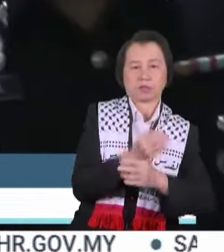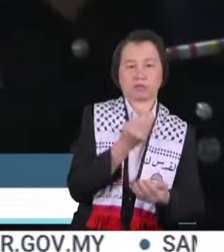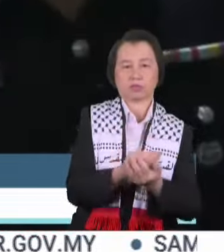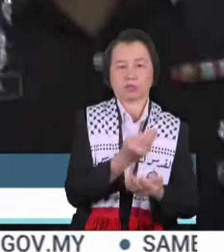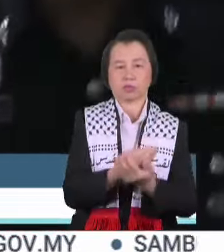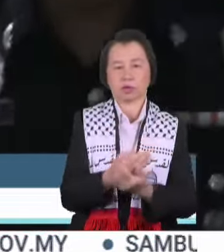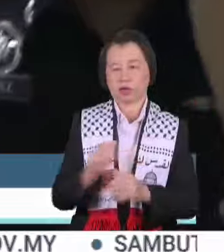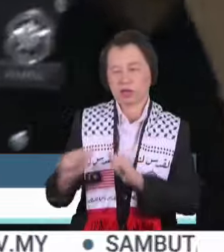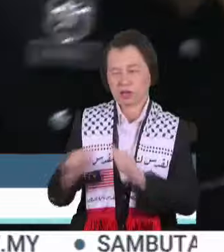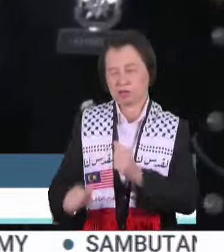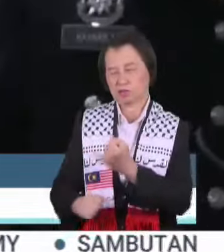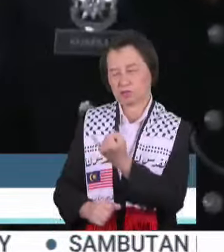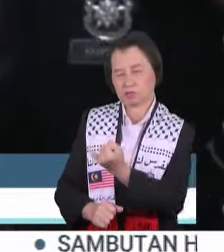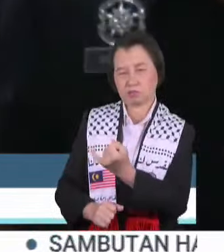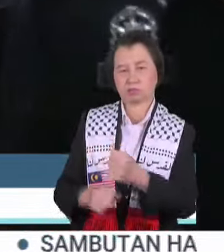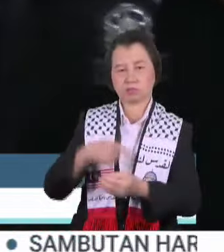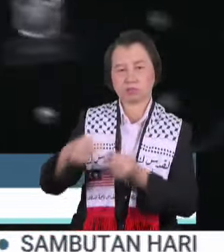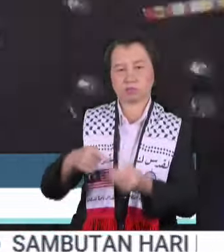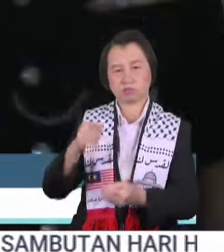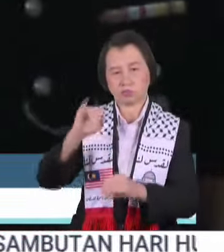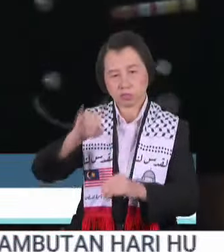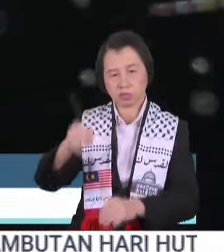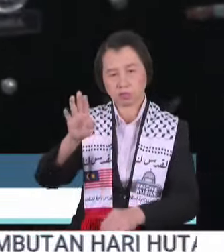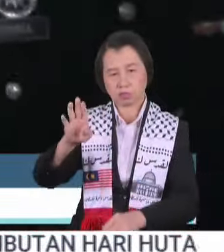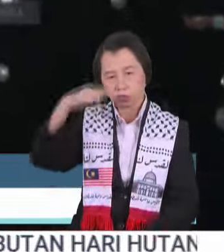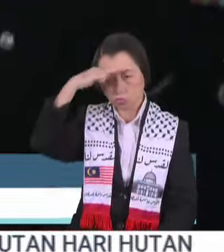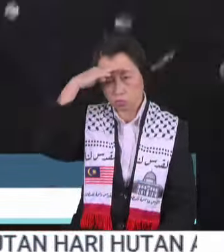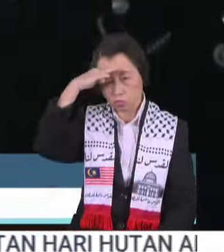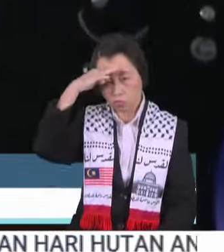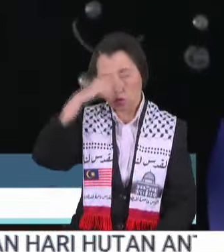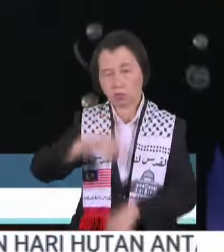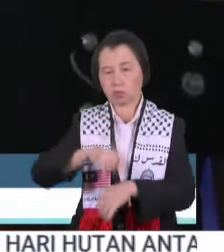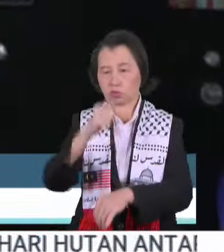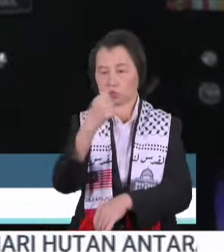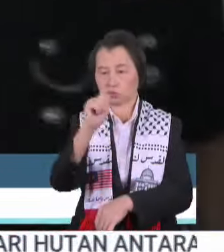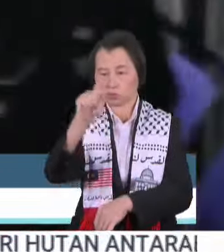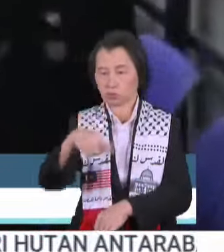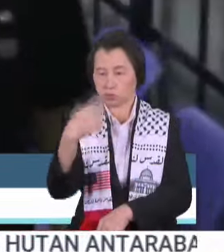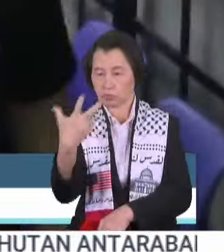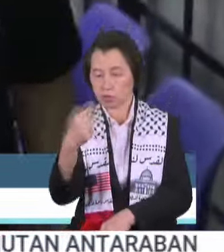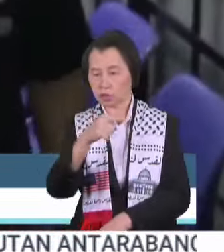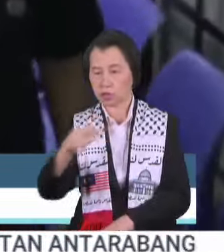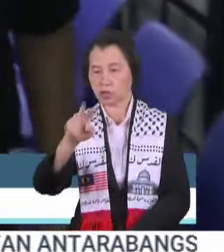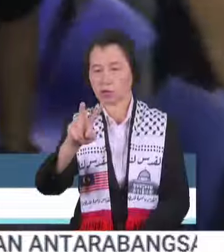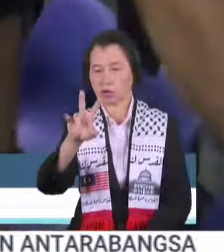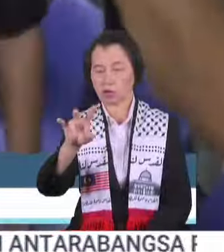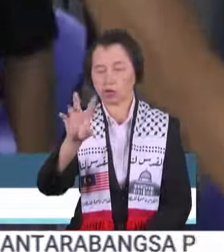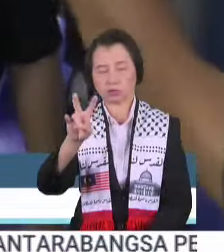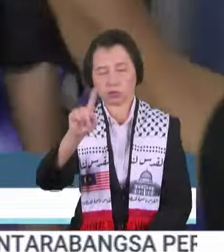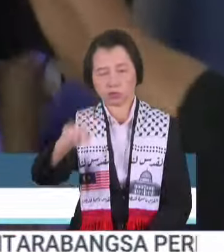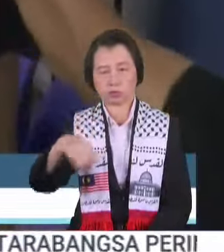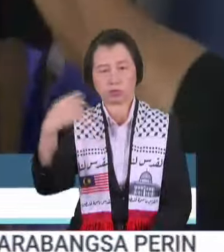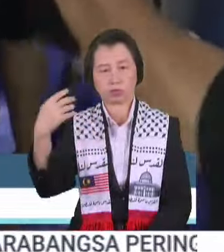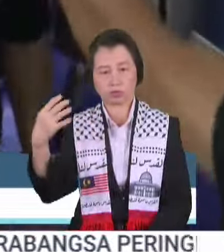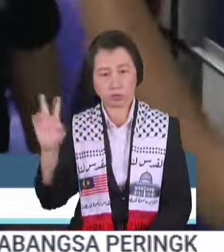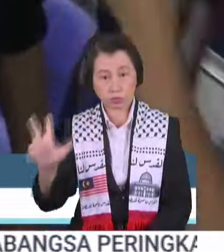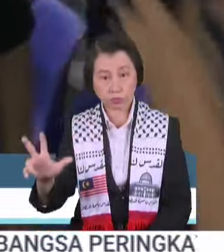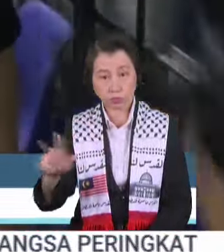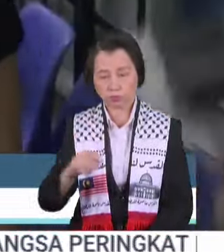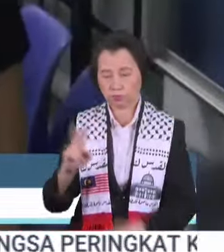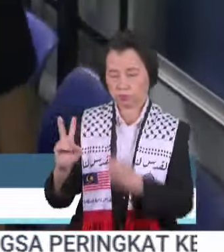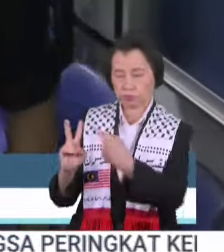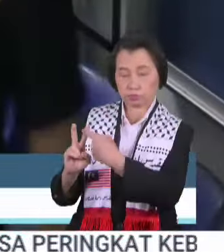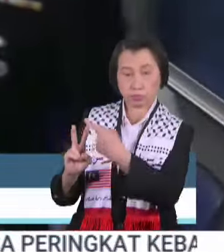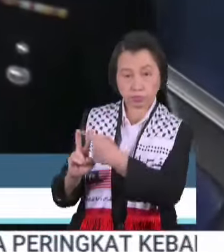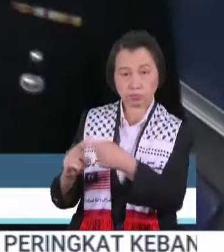itu didakwa dilakukan di sekitar Johor Bahru Johor antara 10 Mac hingga 27 Mac lalu. Kesemua